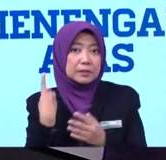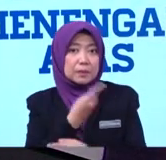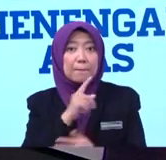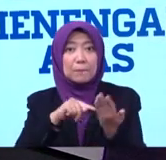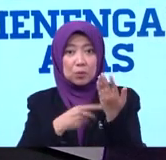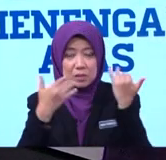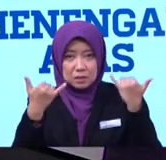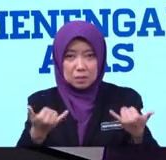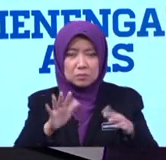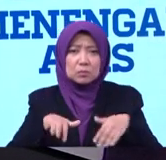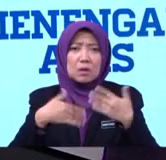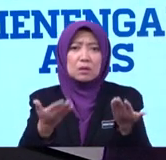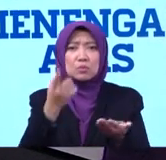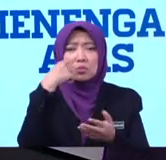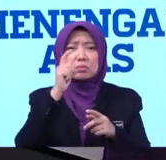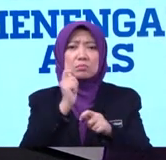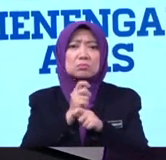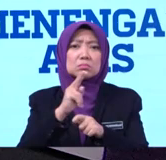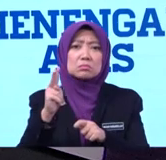bagaimana menentukan